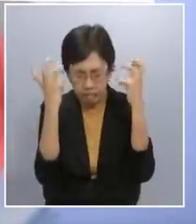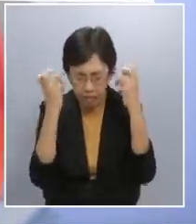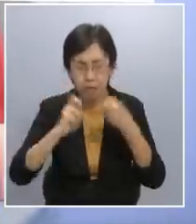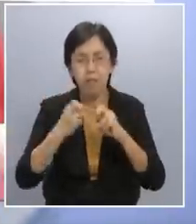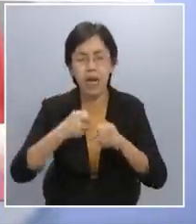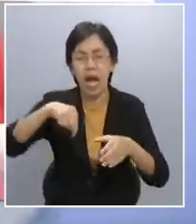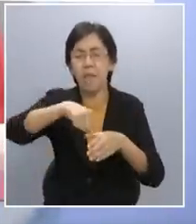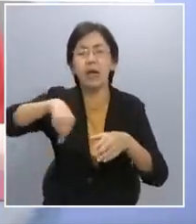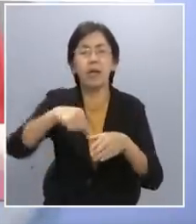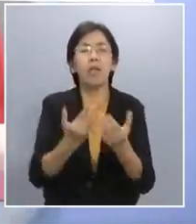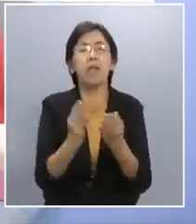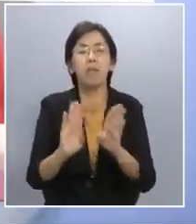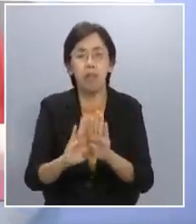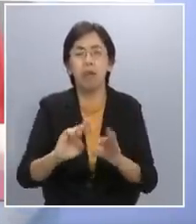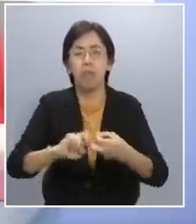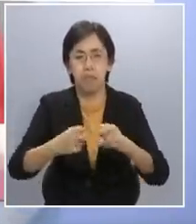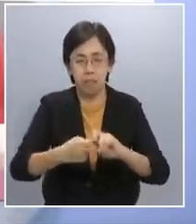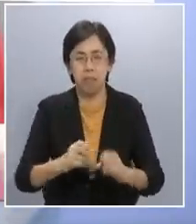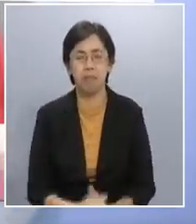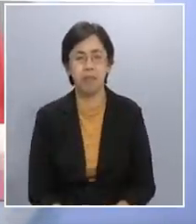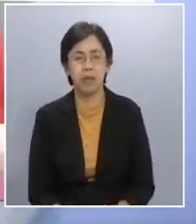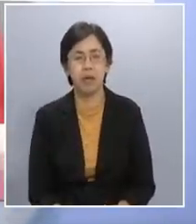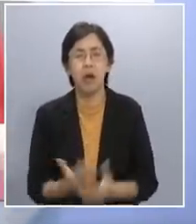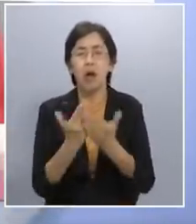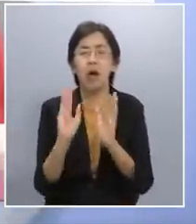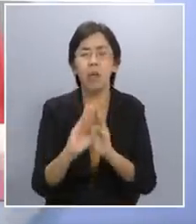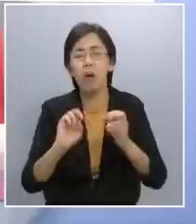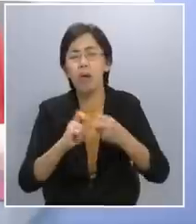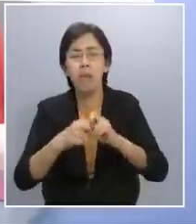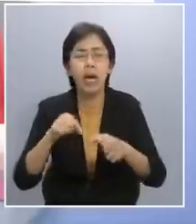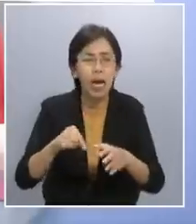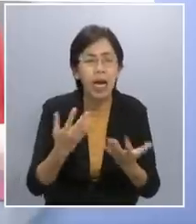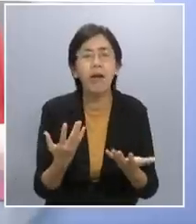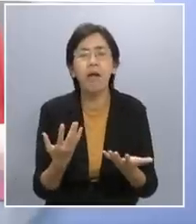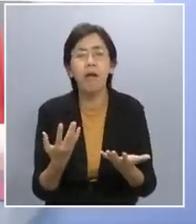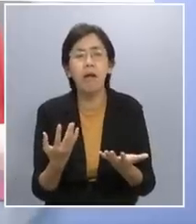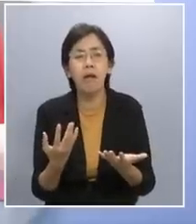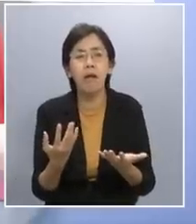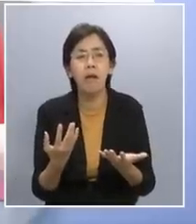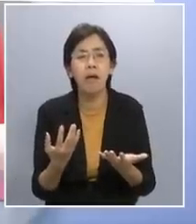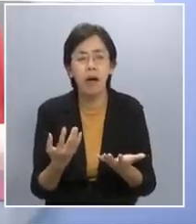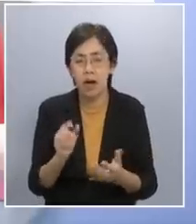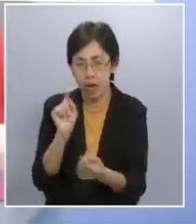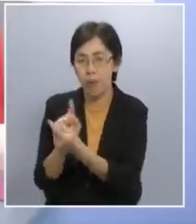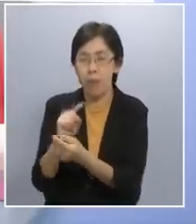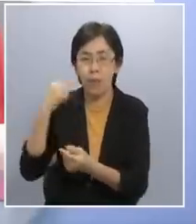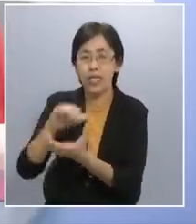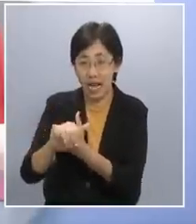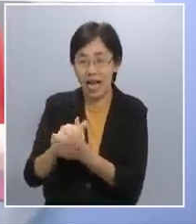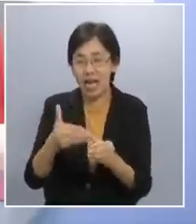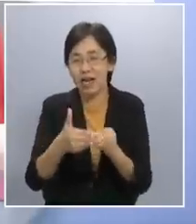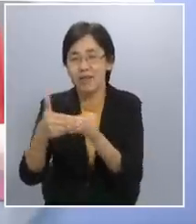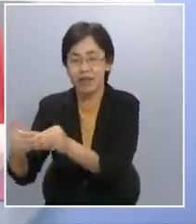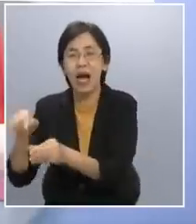สะสมภายในครอบครัว เป็นความเครียดตัวไม่ใช่ความเคร ีย ด แล้วตอนจบเราได้เชิญภรรยาเขาไปสอบ เชิญแล้วเจอแล้วเดี๋ยวอยู่ที่สถานีตอ